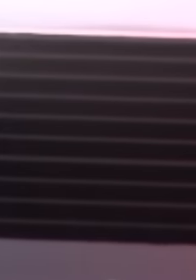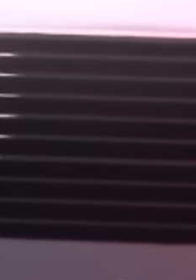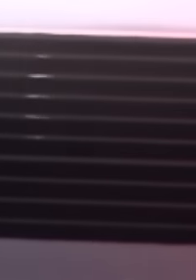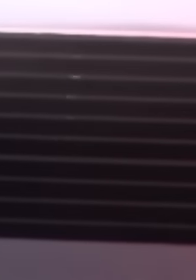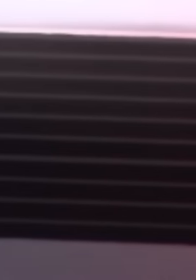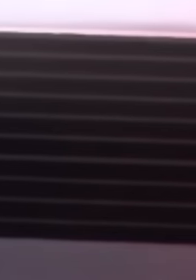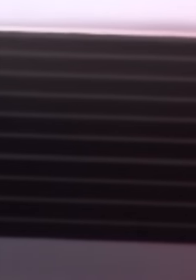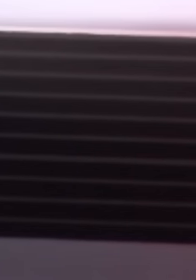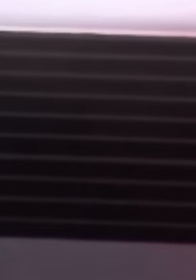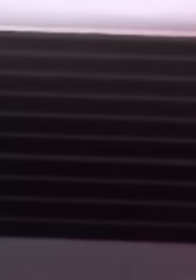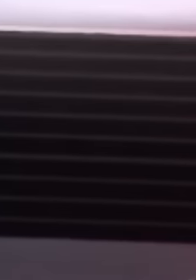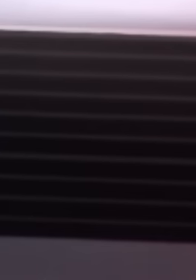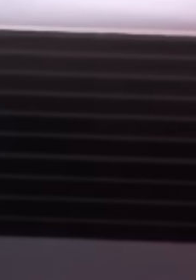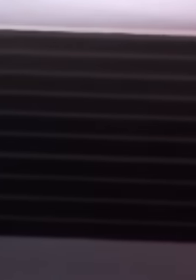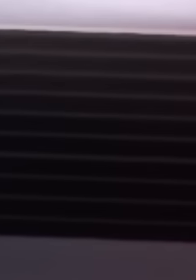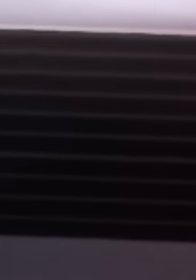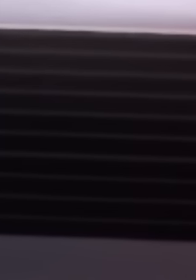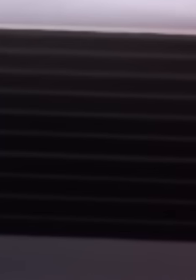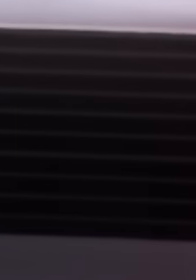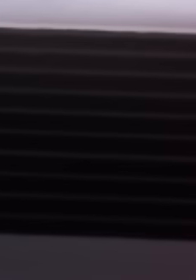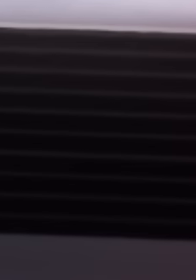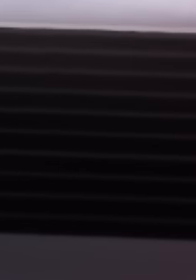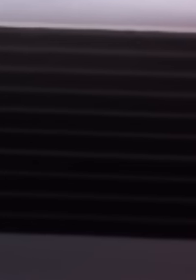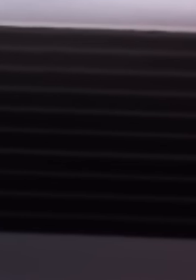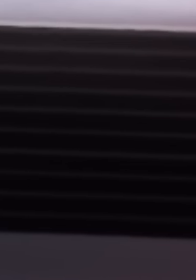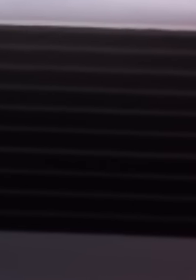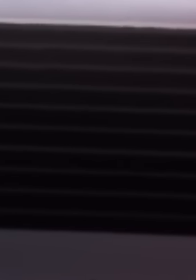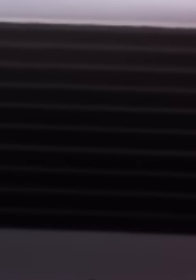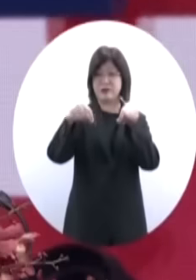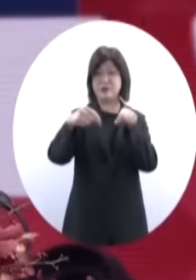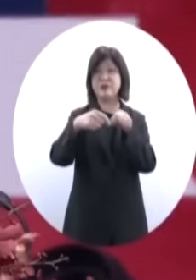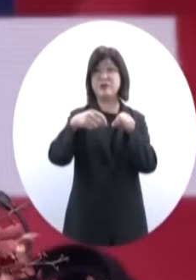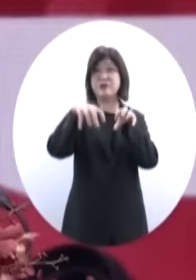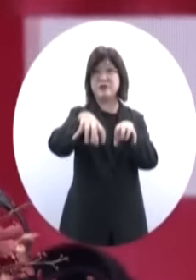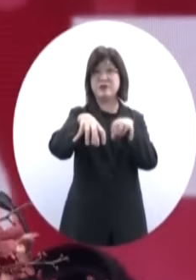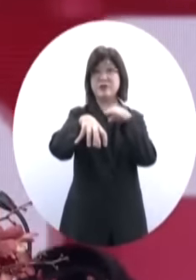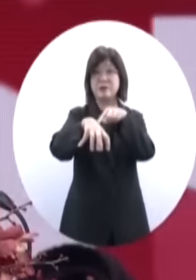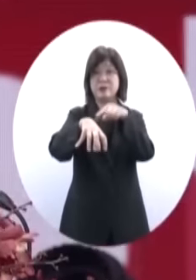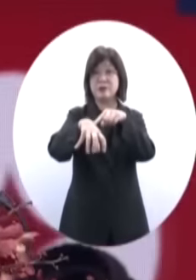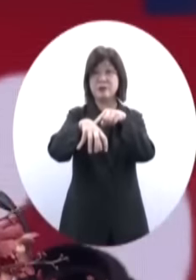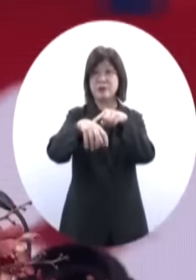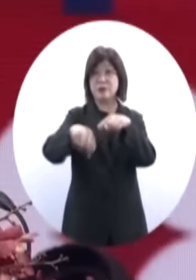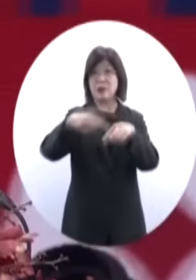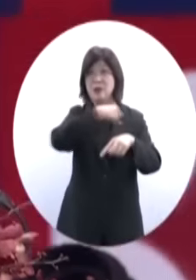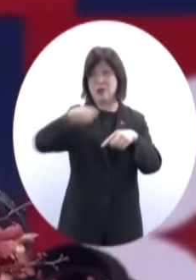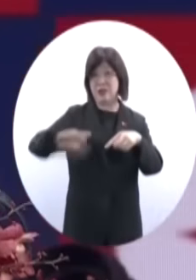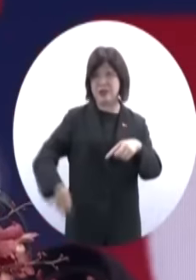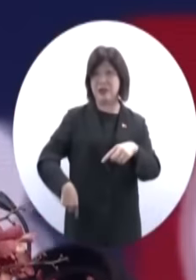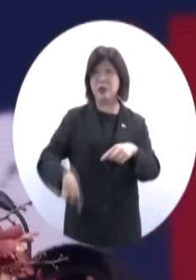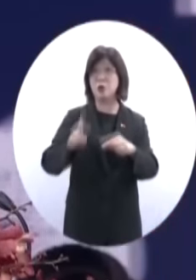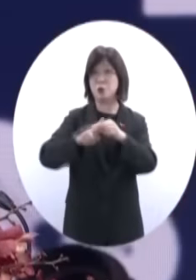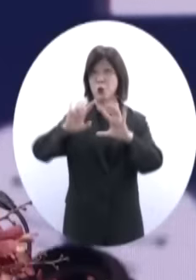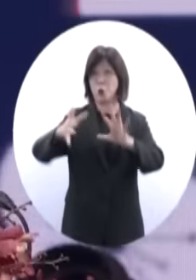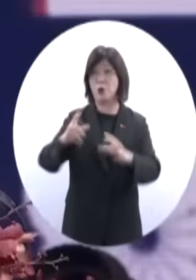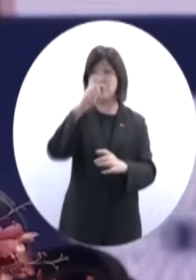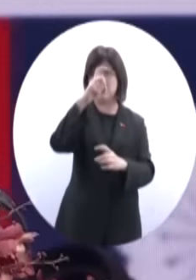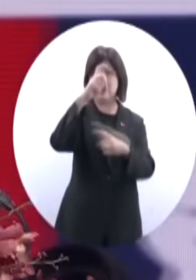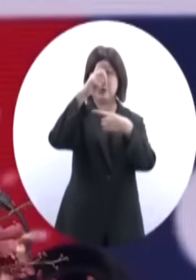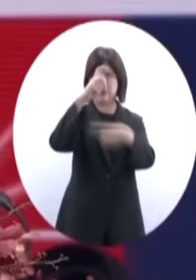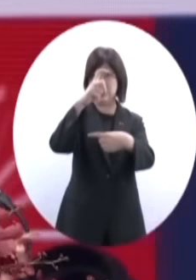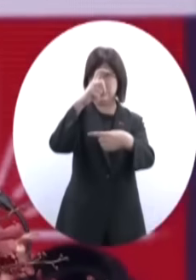后来又跟俄罗斯在签，说我们同意，我们接受土地给你们。这上权辱国是谁？是江泽民、欸、是胡锦